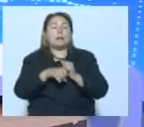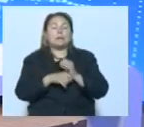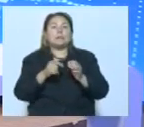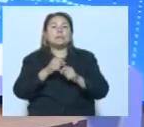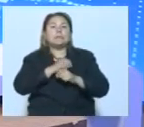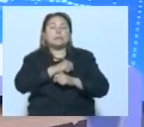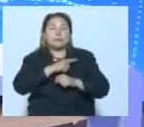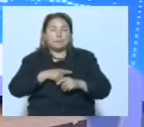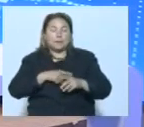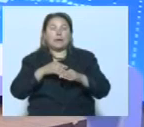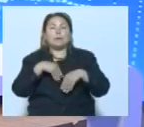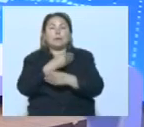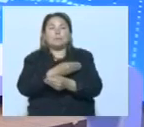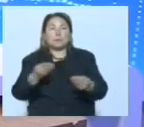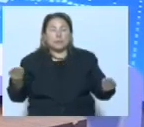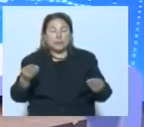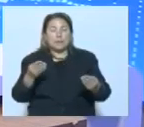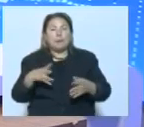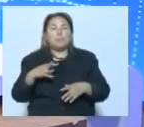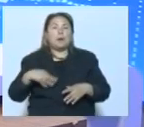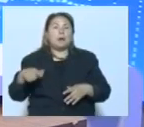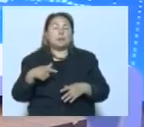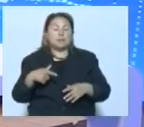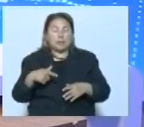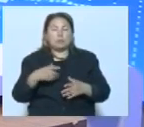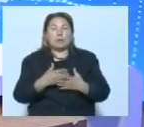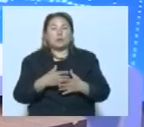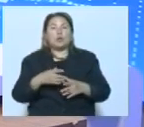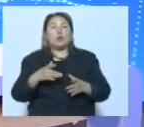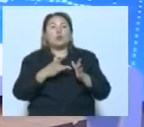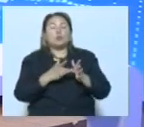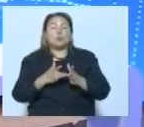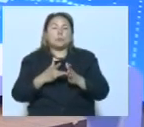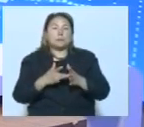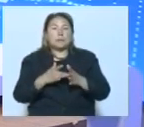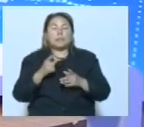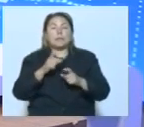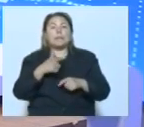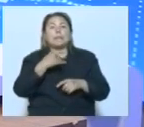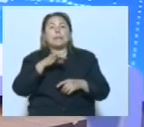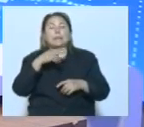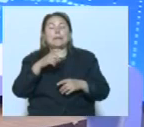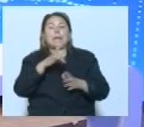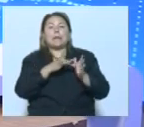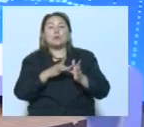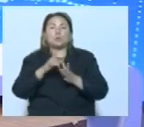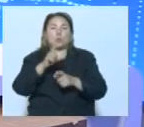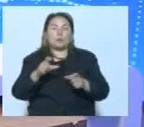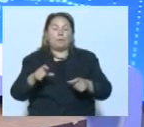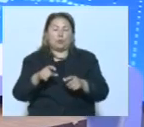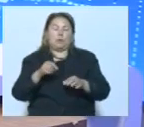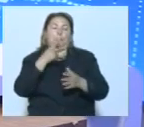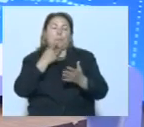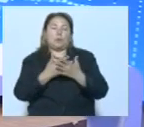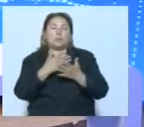сертификат табысталды. Енді олар Маңғаз өлке Маңғыстаудың тарихи жерлерін туристерге таныстырып, гид экскурсовод қызметін атқарады. Тақырыпты